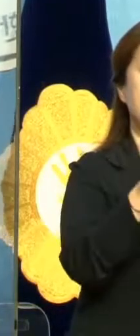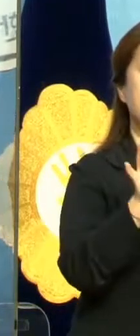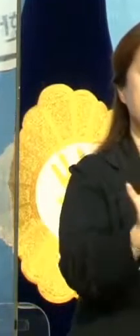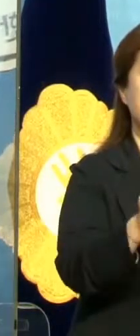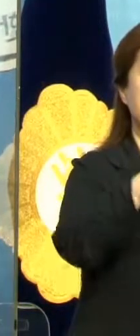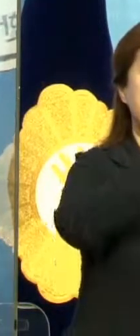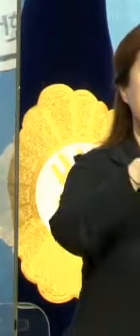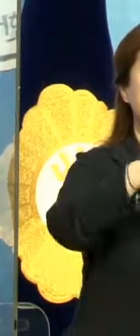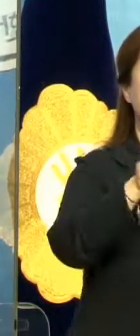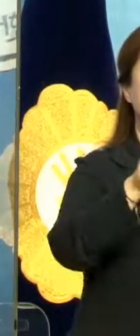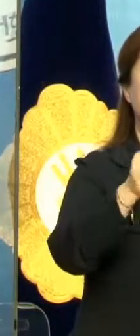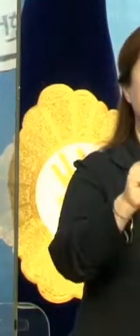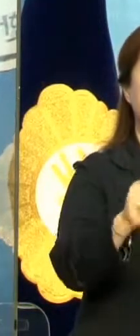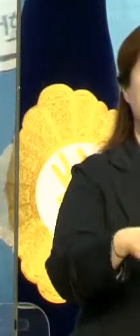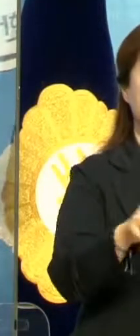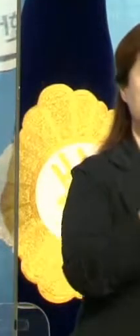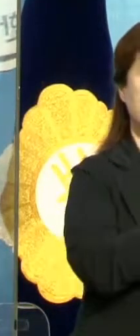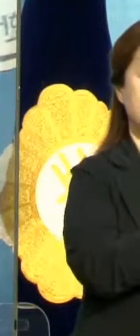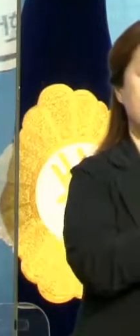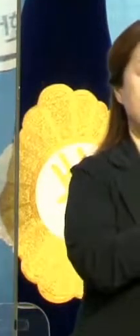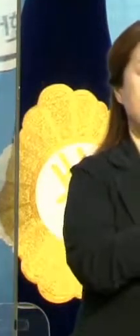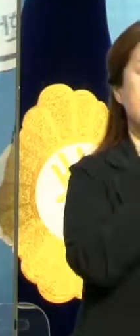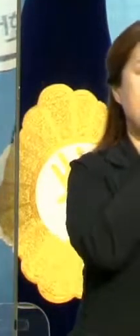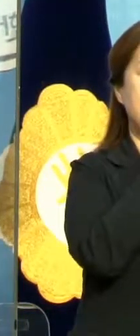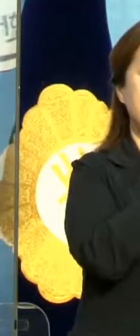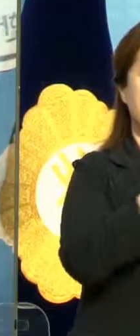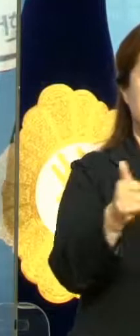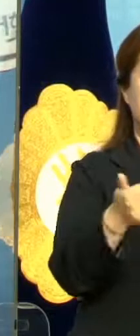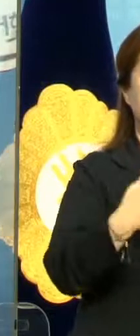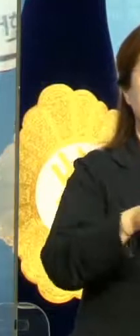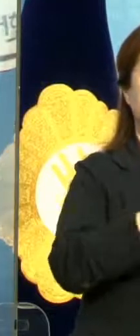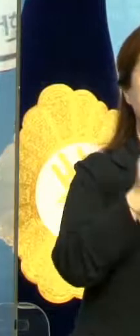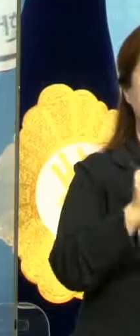박성연 부대변인 도 함께 하기로 했습니다